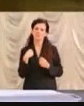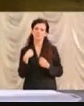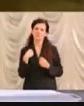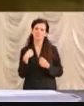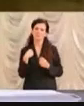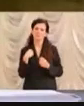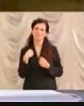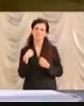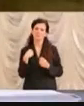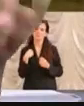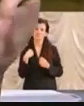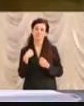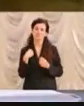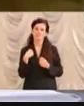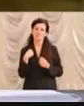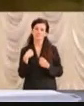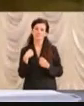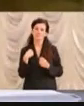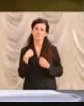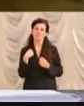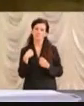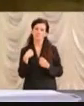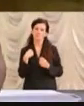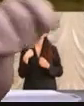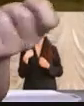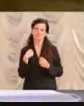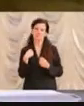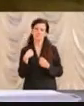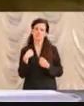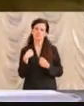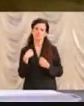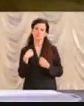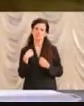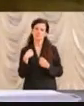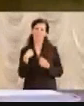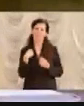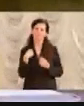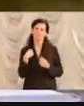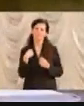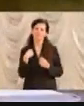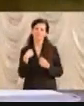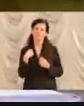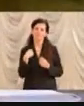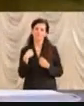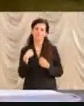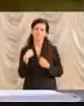vi contatti insomma raccontare un po' la storia in modo da far partire una conversazione